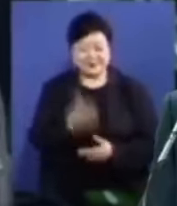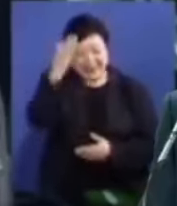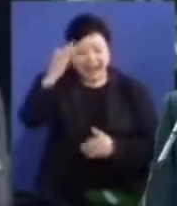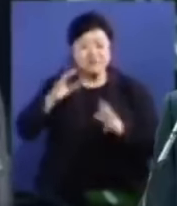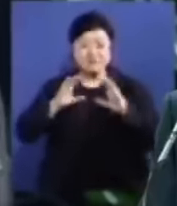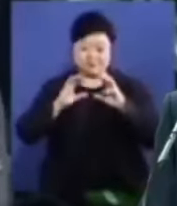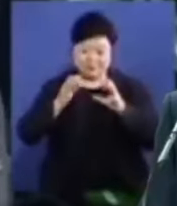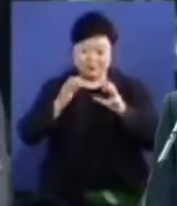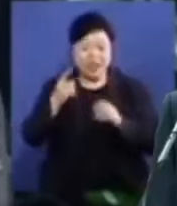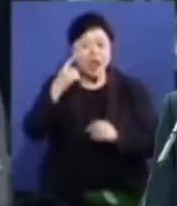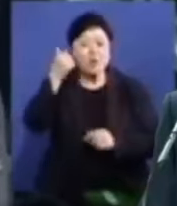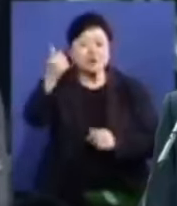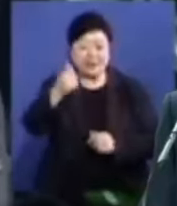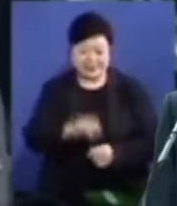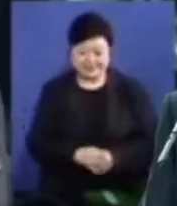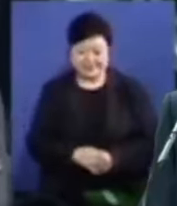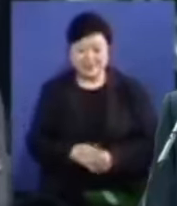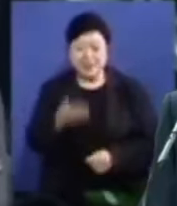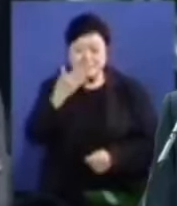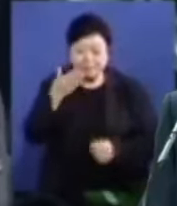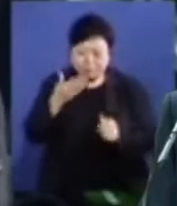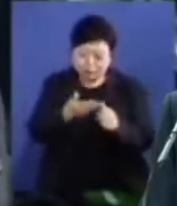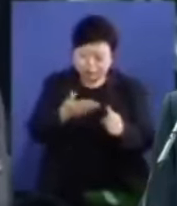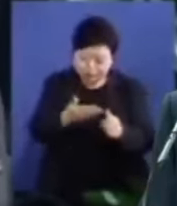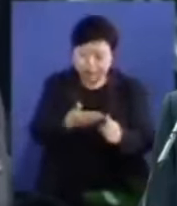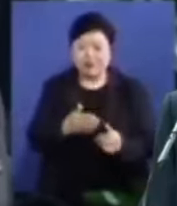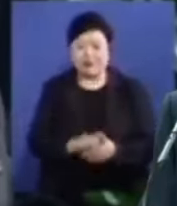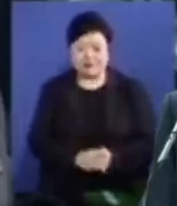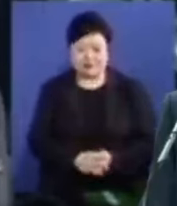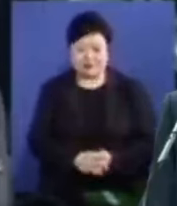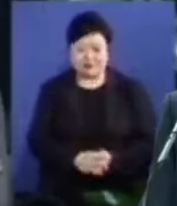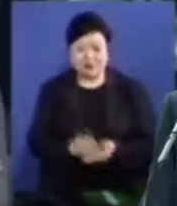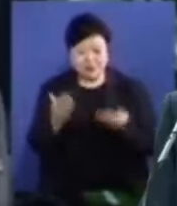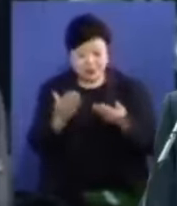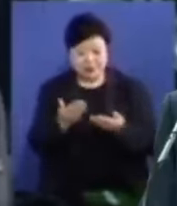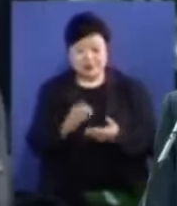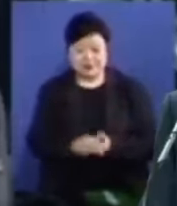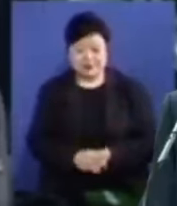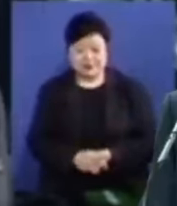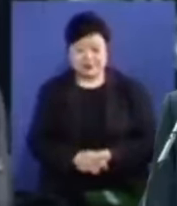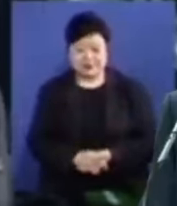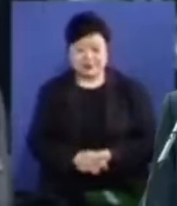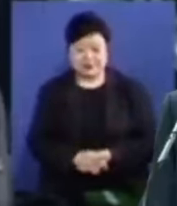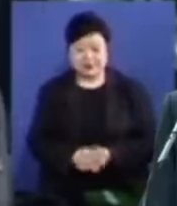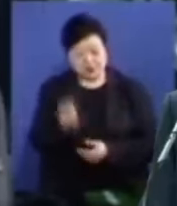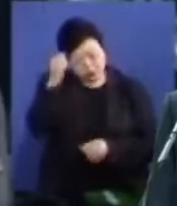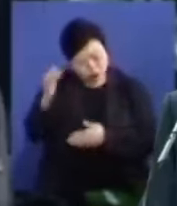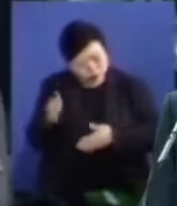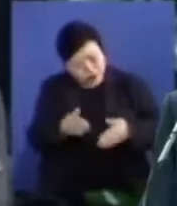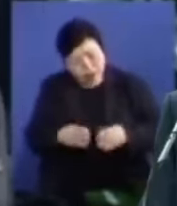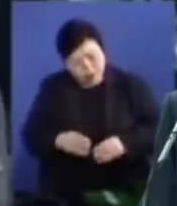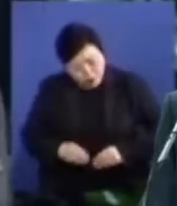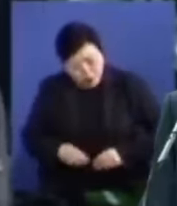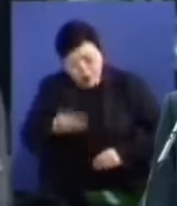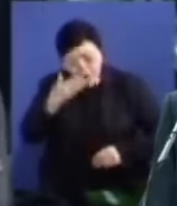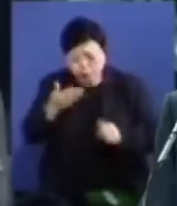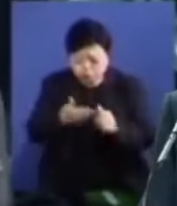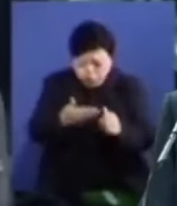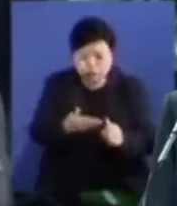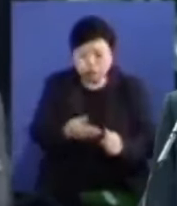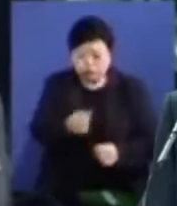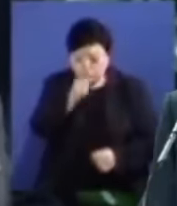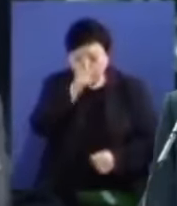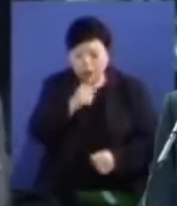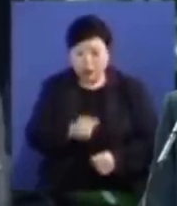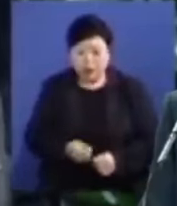한국에서 목사님들이 하시는 참 거룩한 일이지만 노숙자들이나 배고픈 사람에게 바프가 필요하지